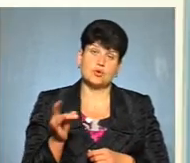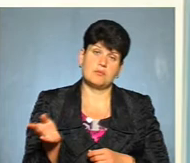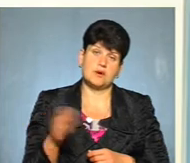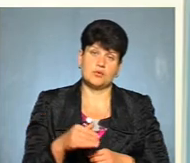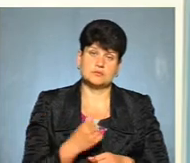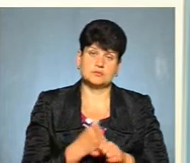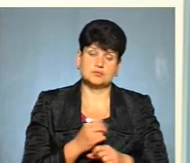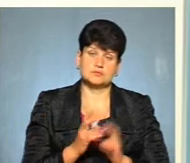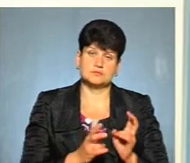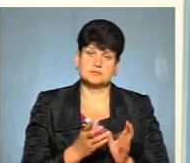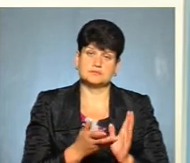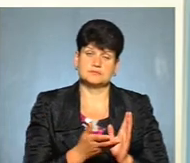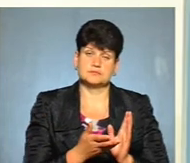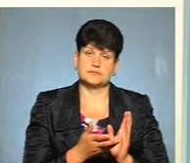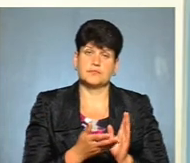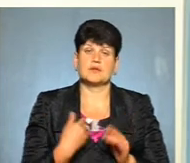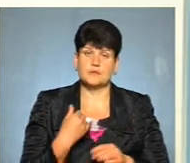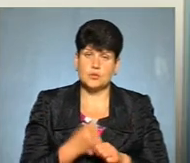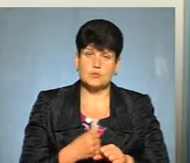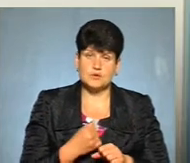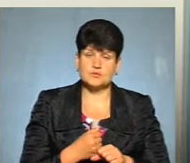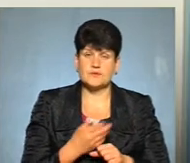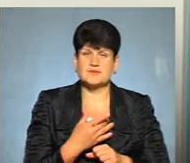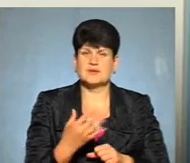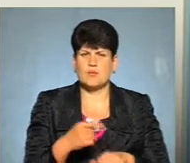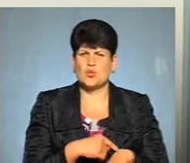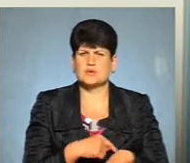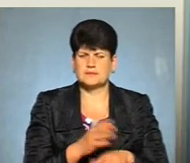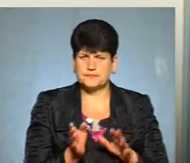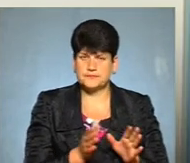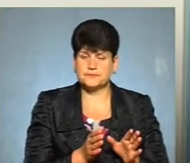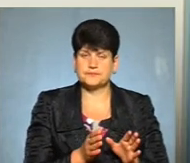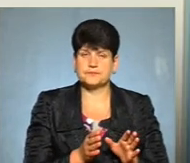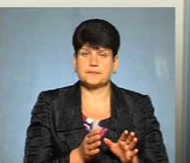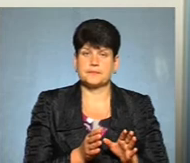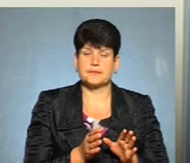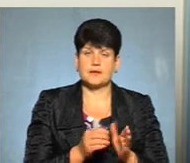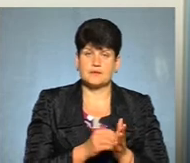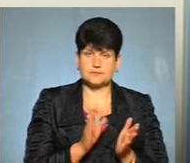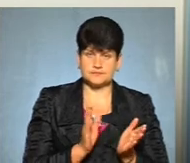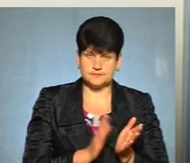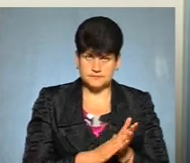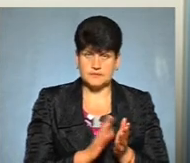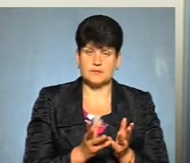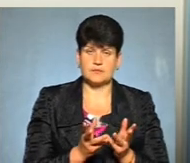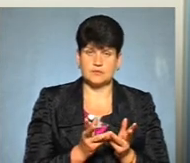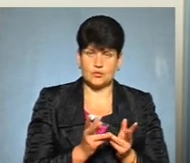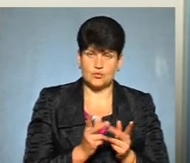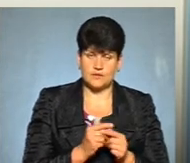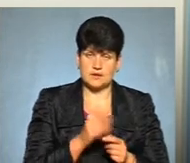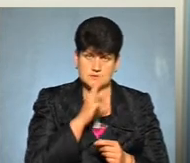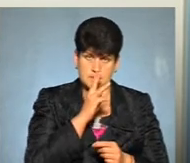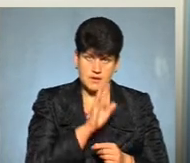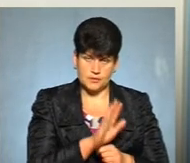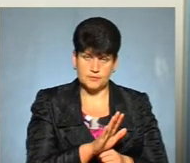на підприємство, працюєш». Він відпрацював енну кількість годин, прийшов, йому зафіксували це, нарахували йому за ці години заробітну